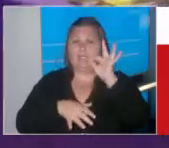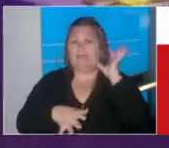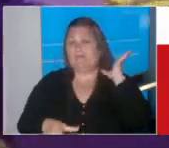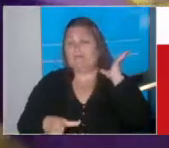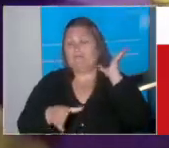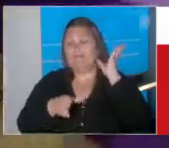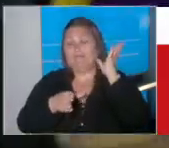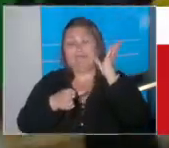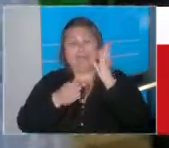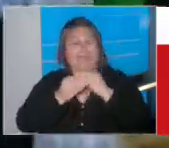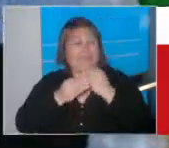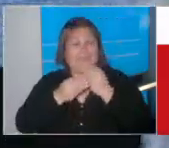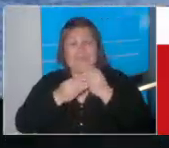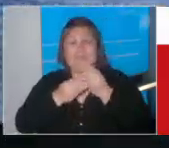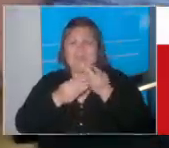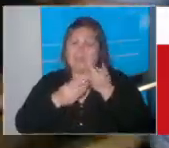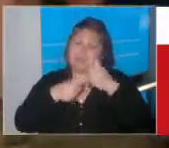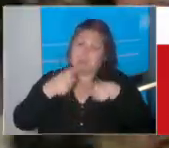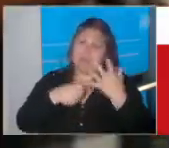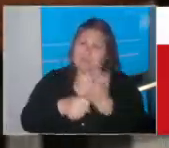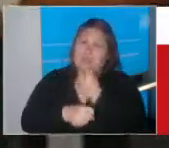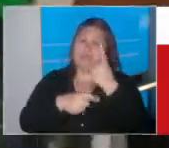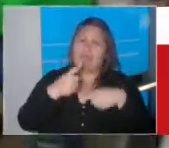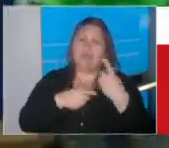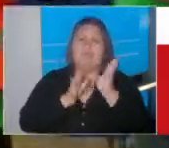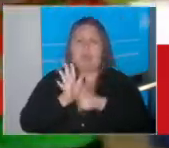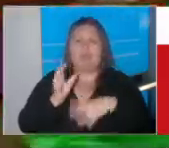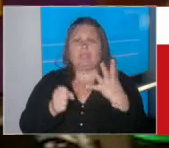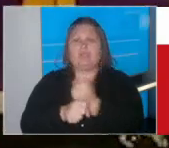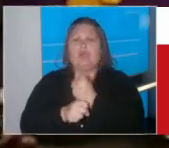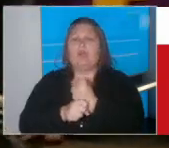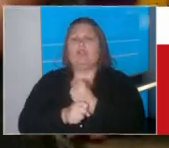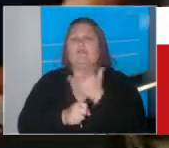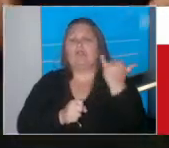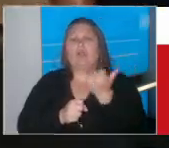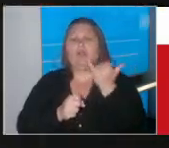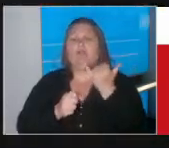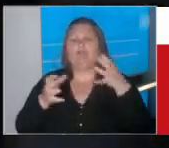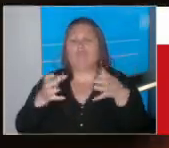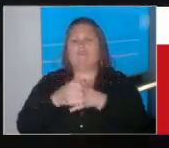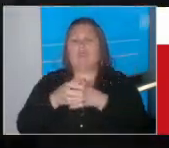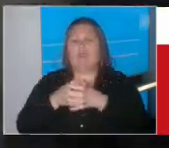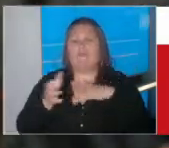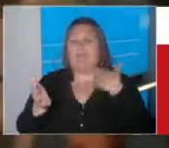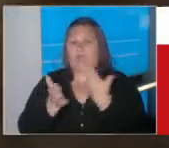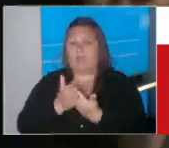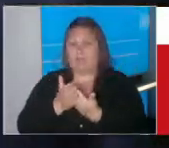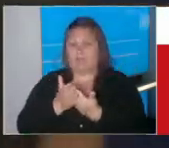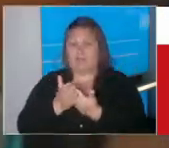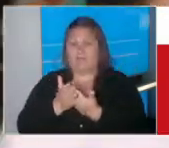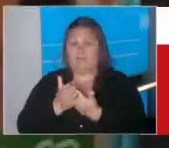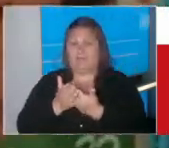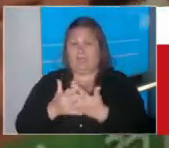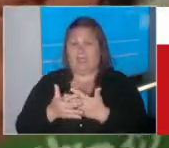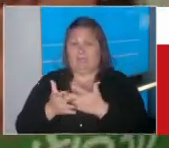היו שנים מוצלחות יותר, שנים מוצלחות פחות. אני חושב שכל מפלגה, בתור יועץ אסטרטגי,